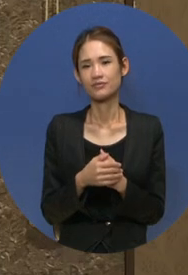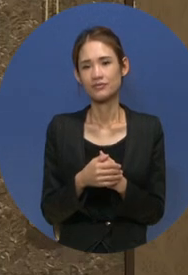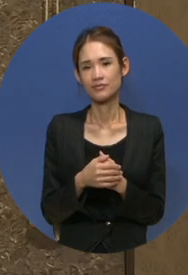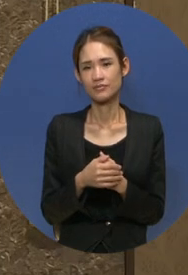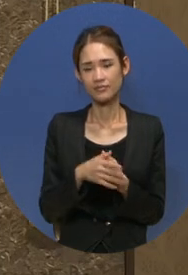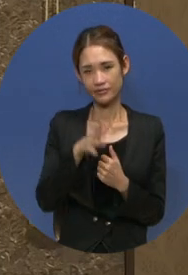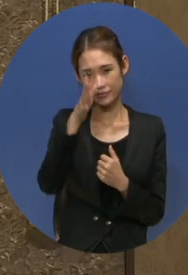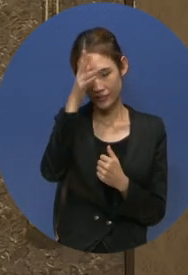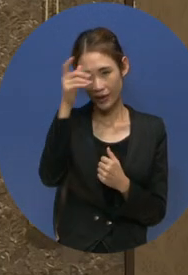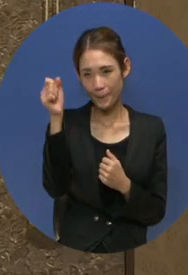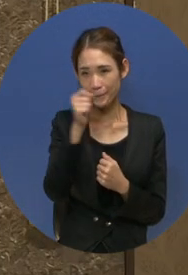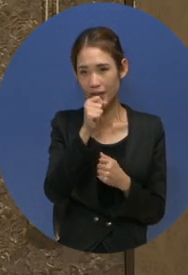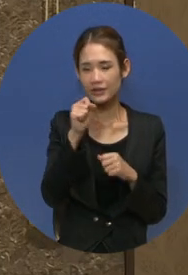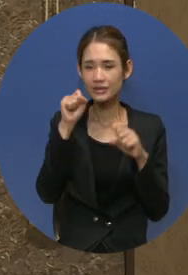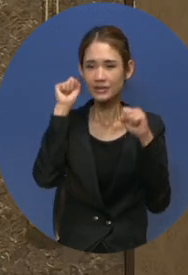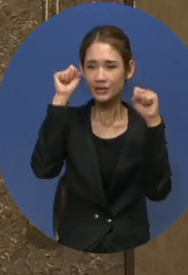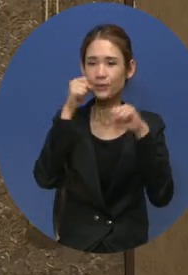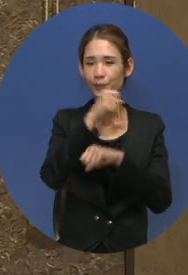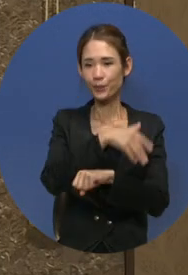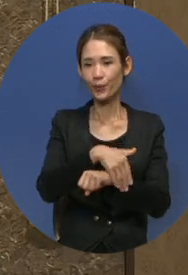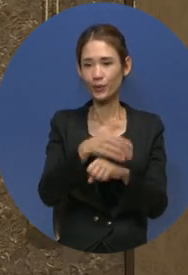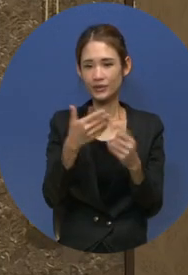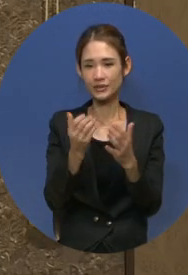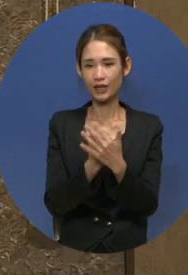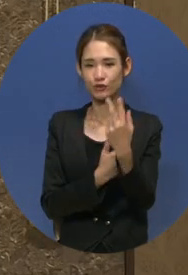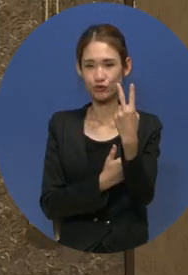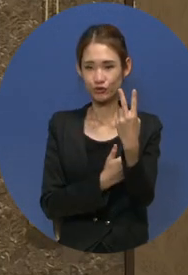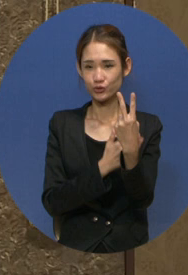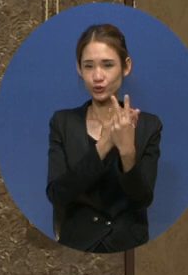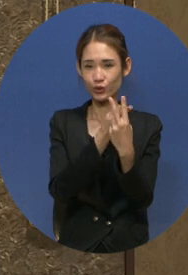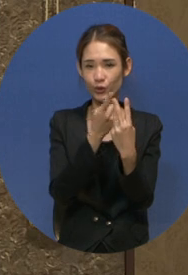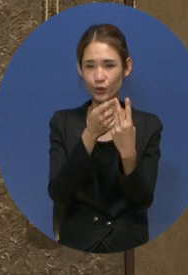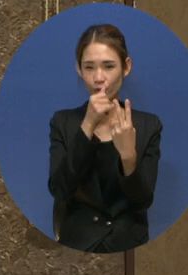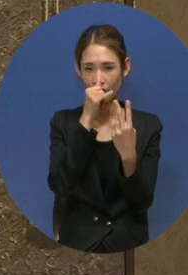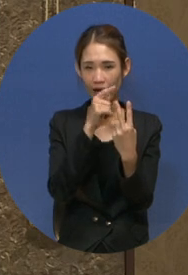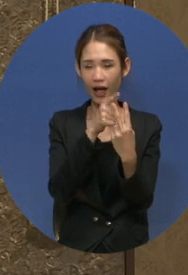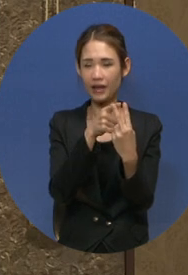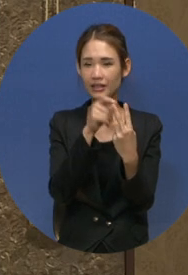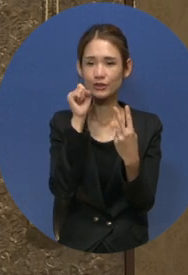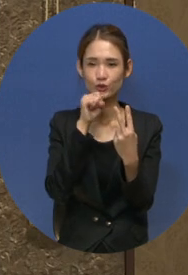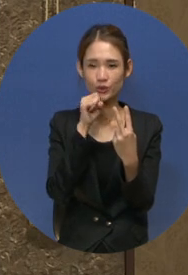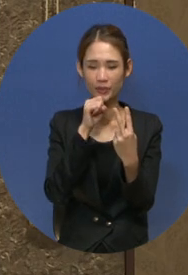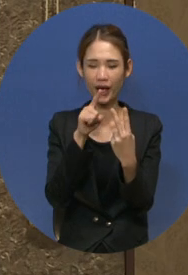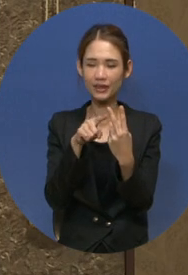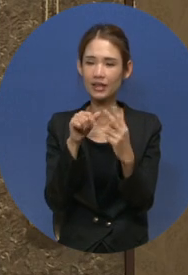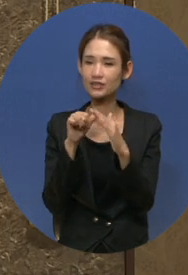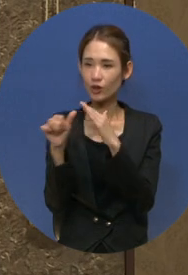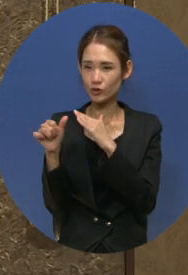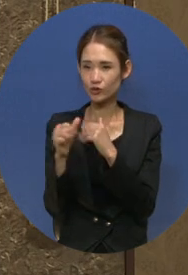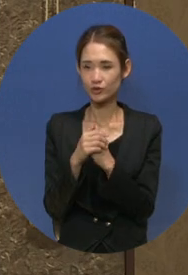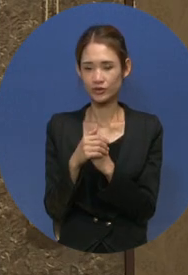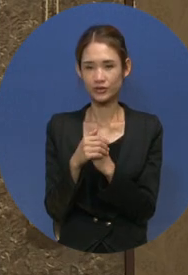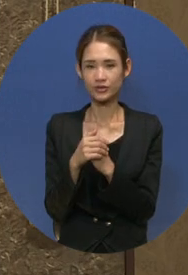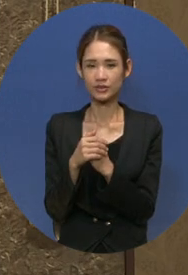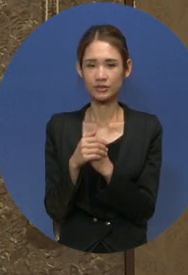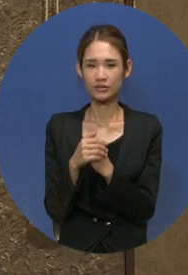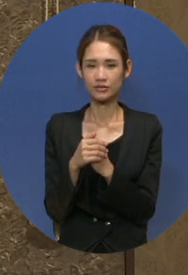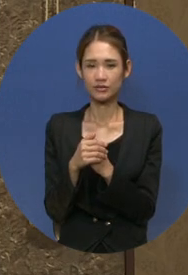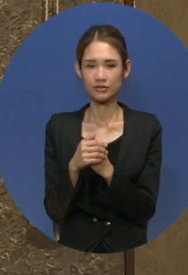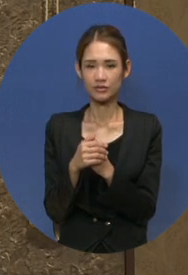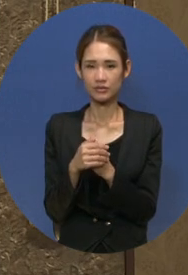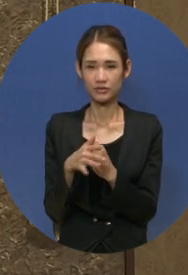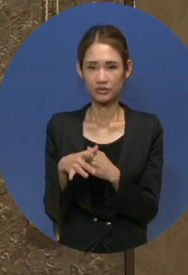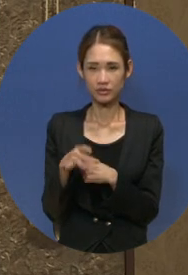이 배드민턴 스포츠단은 두 종류로 운영을 해요. 하나는 취미반, 하나는 선수반. 그래서 그 처음에